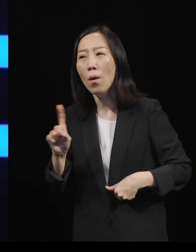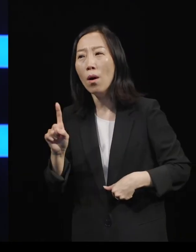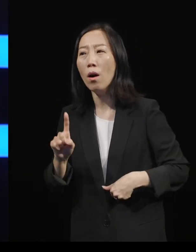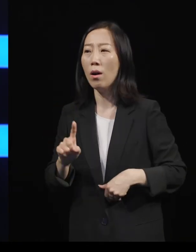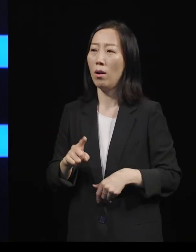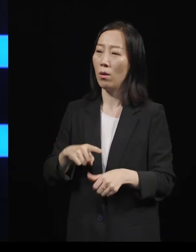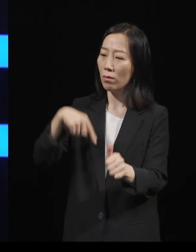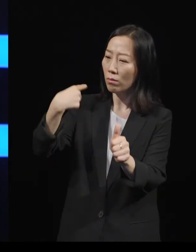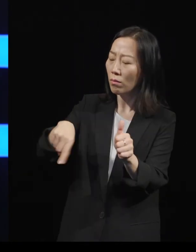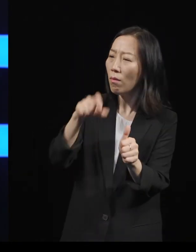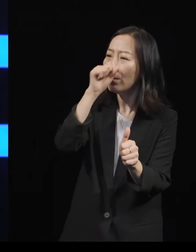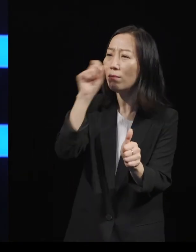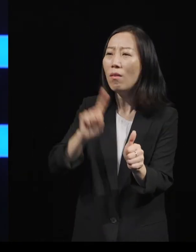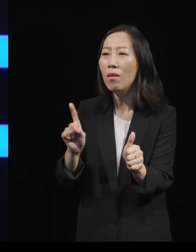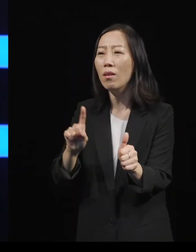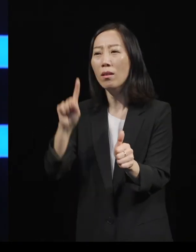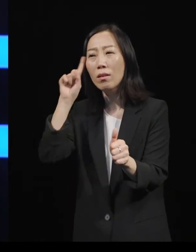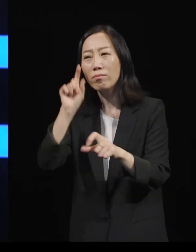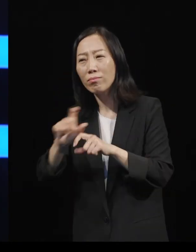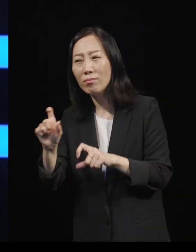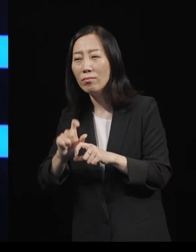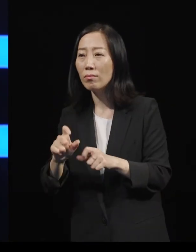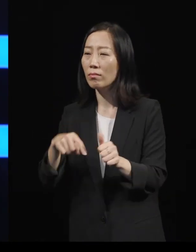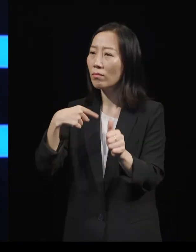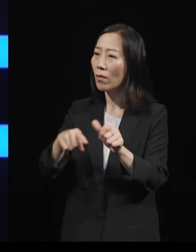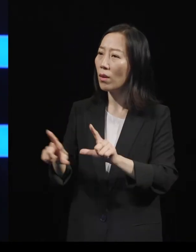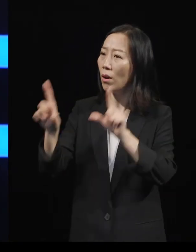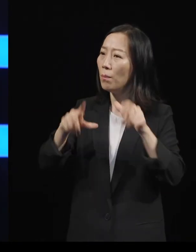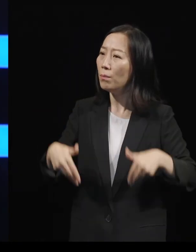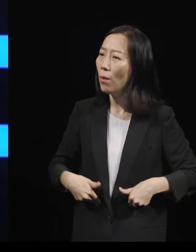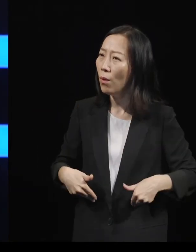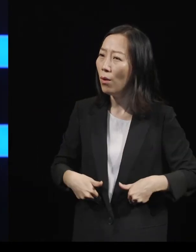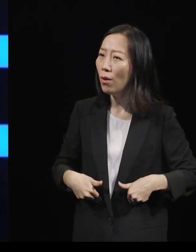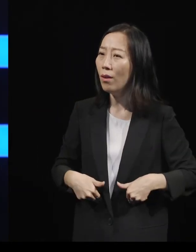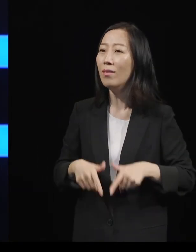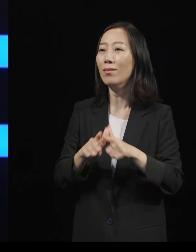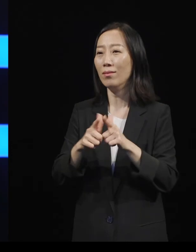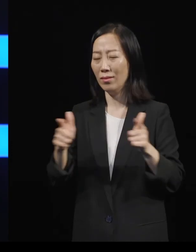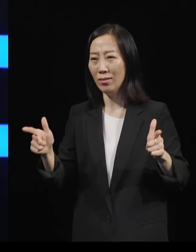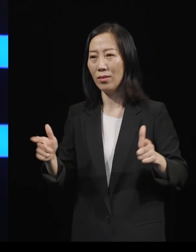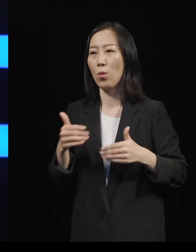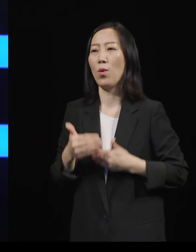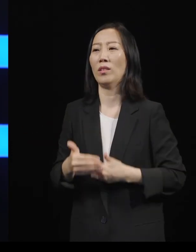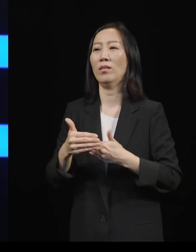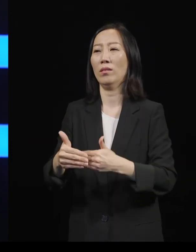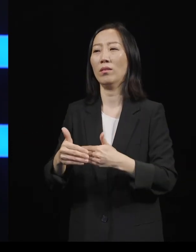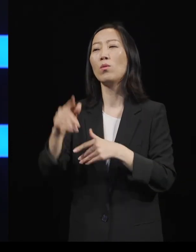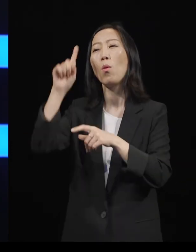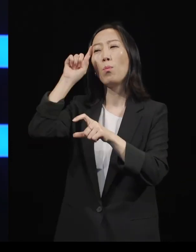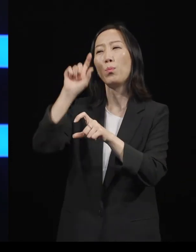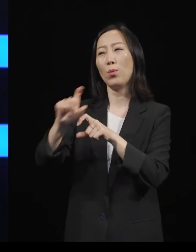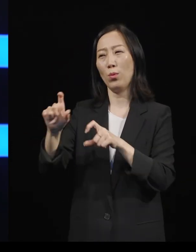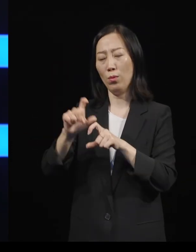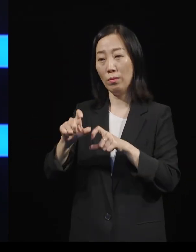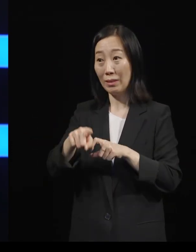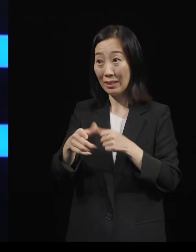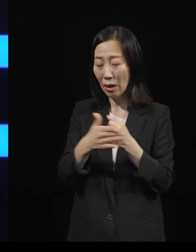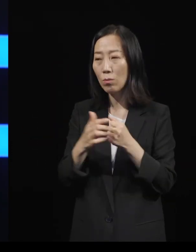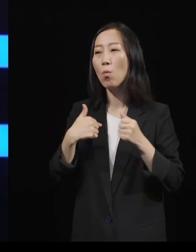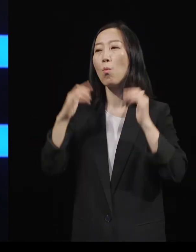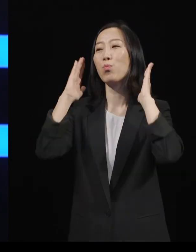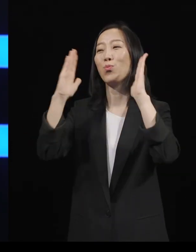교육이 무엇일지, 그리고 아이에게 필요한 제도가 무엇일지, 그 절차는 무엇일지 늘 고민하고